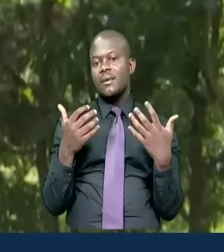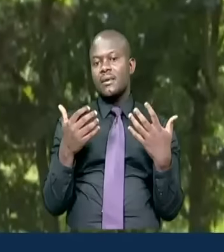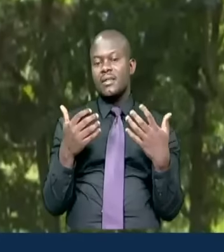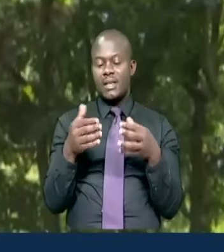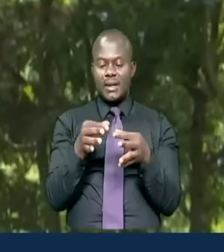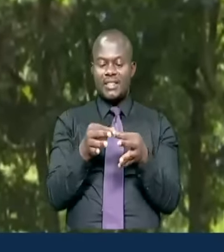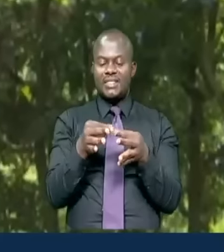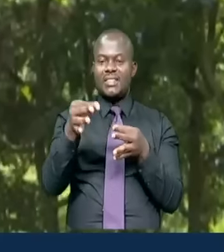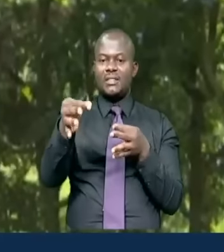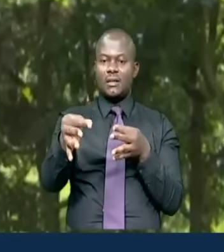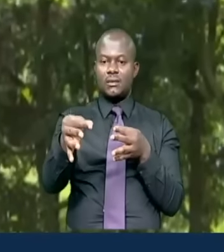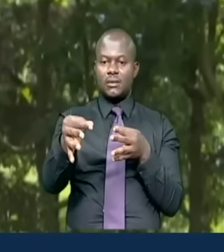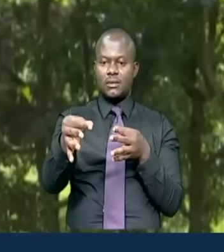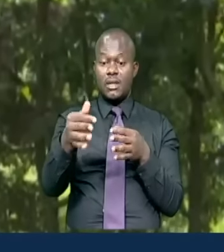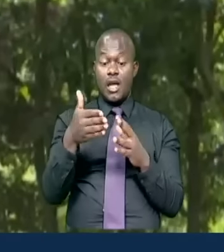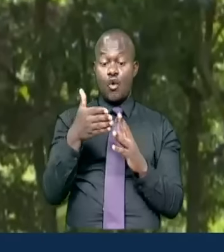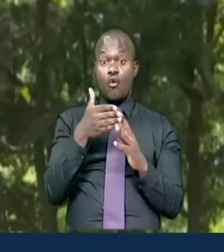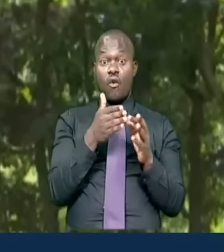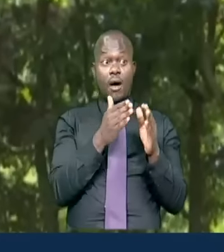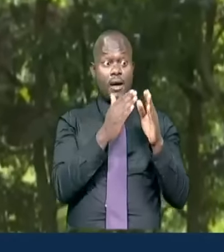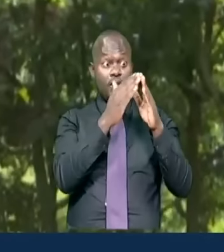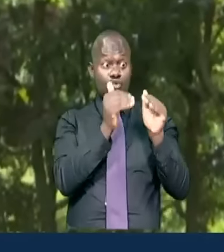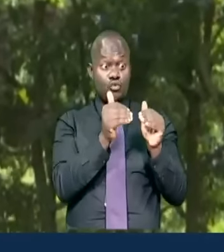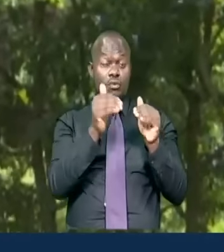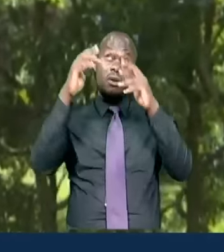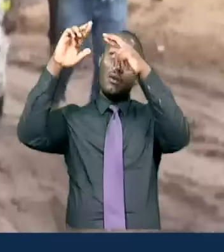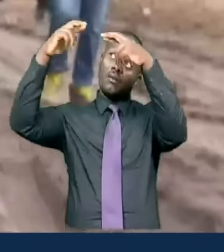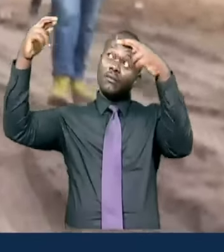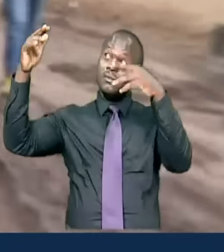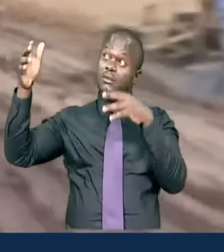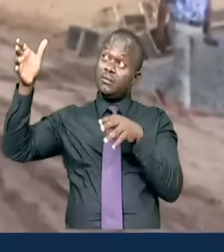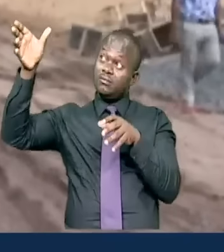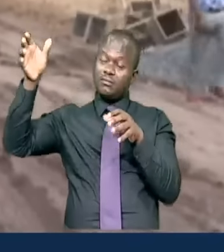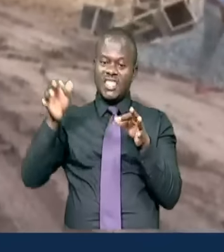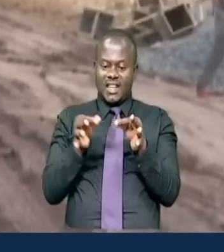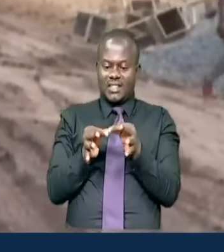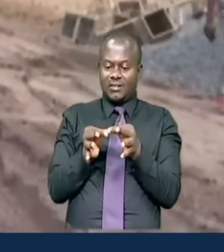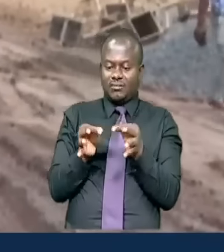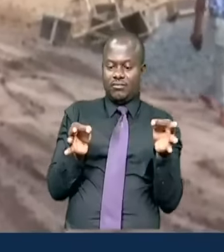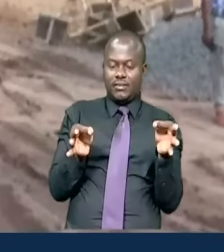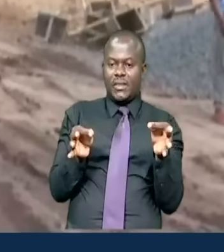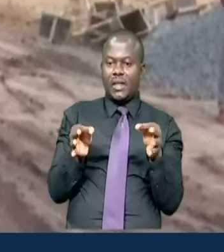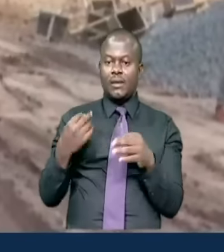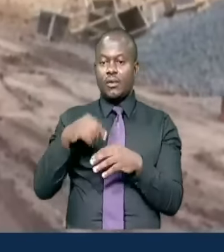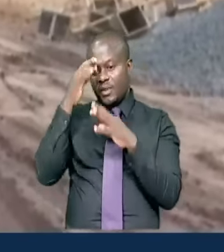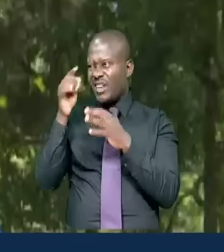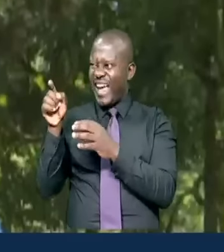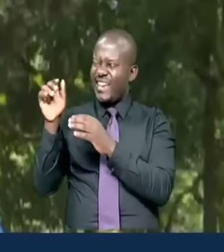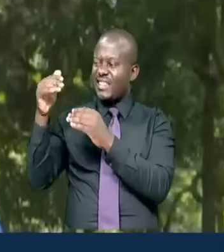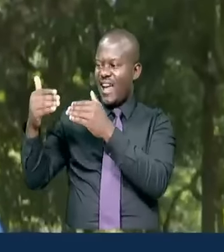distance igenewe kuva hagati yayo ujyaho kugira ngo inyubako yemererwe kubaka duhitamo kureba ahandi